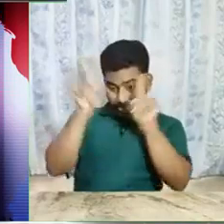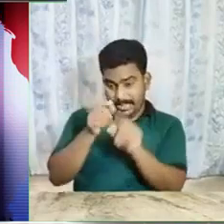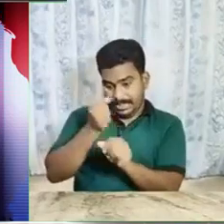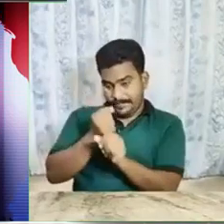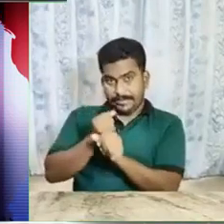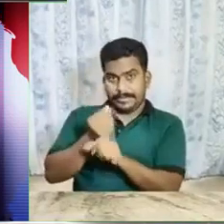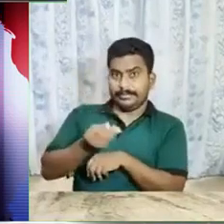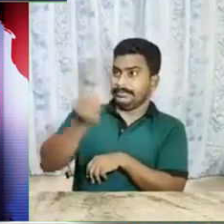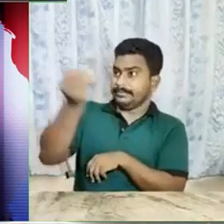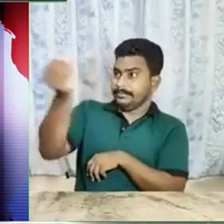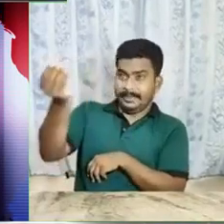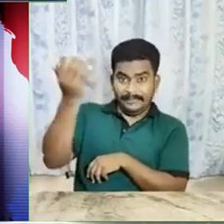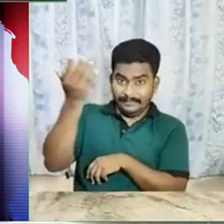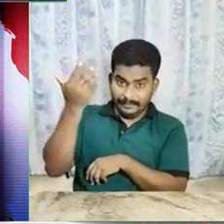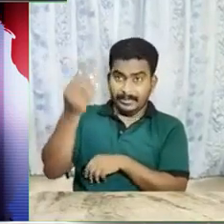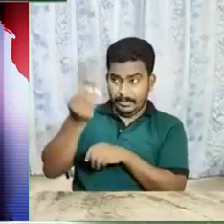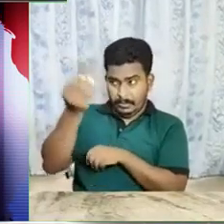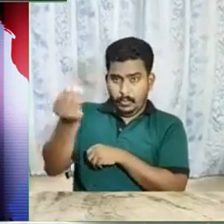കൊറോണ വൈറസ്